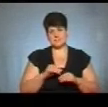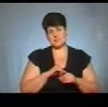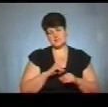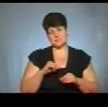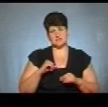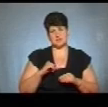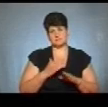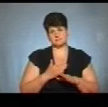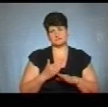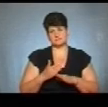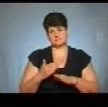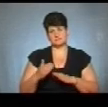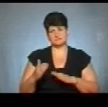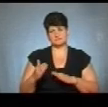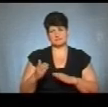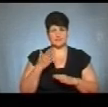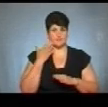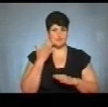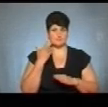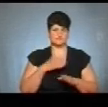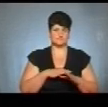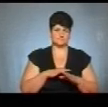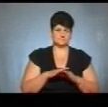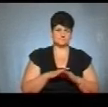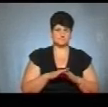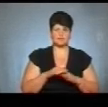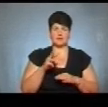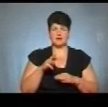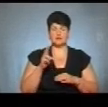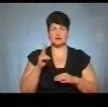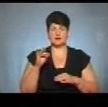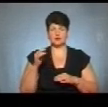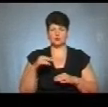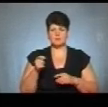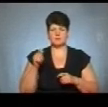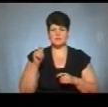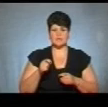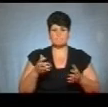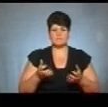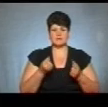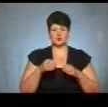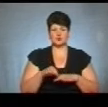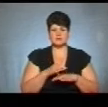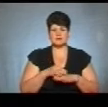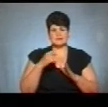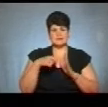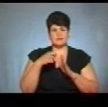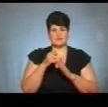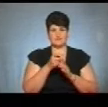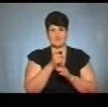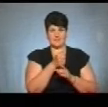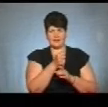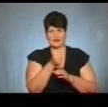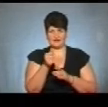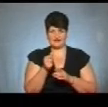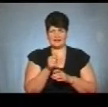собі, і легше справлятися. Михайло Крайдуба приїхав підтримати дружину і зняти на телефон її